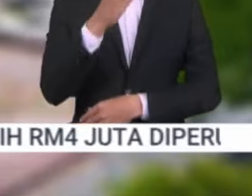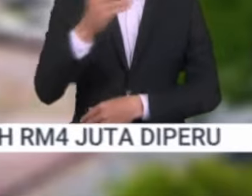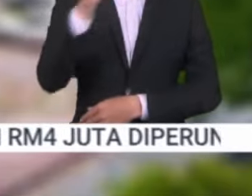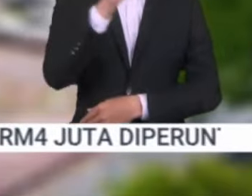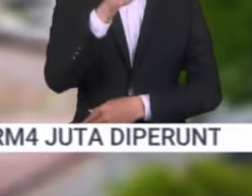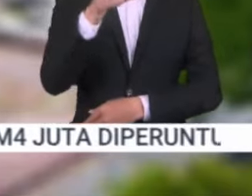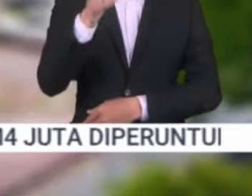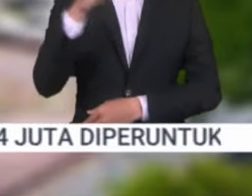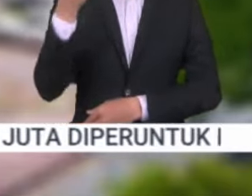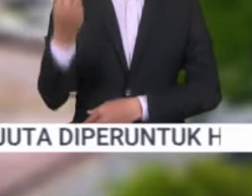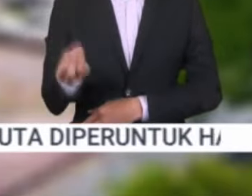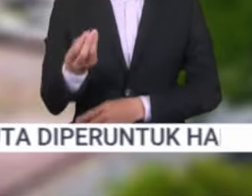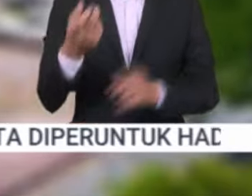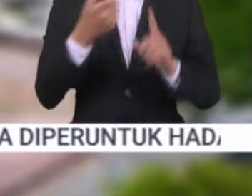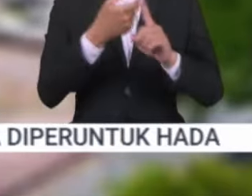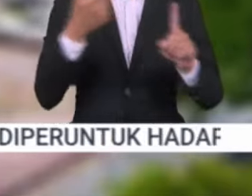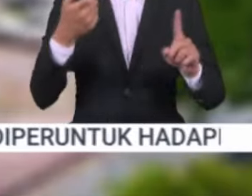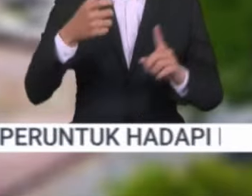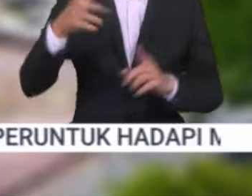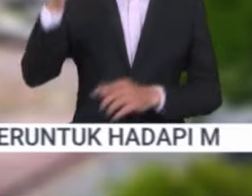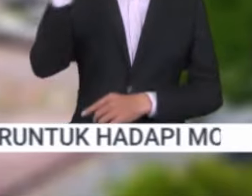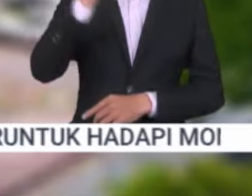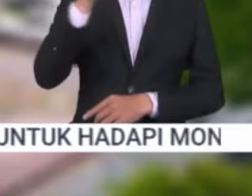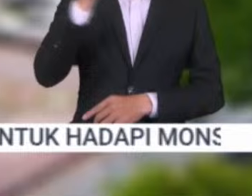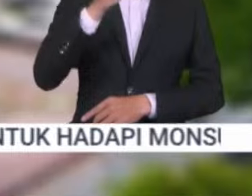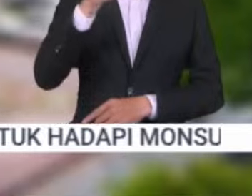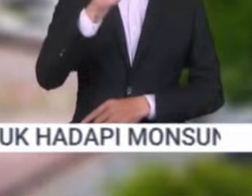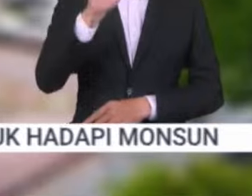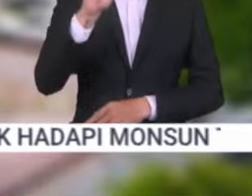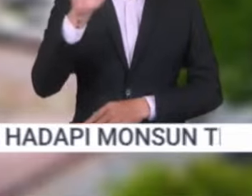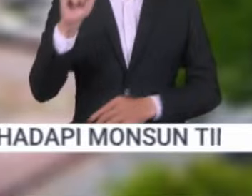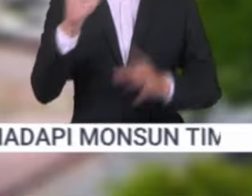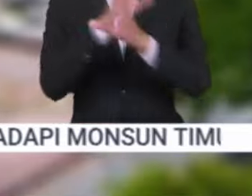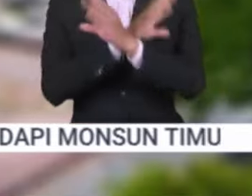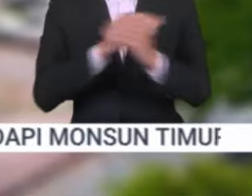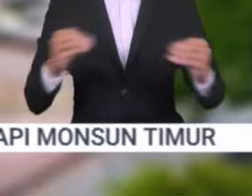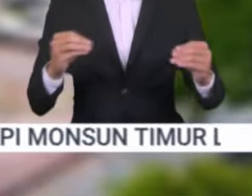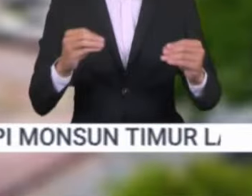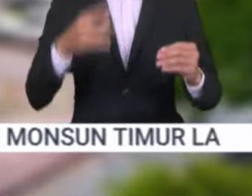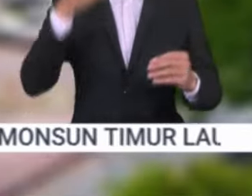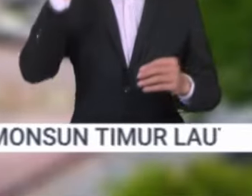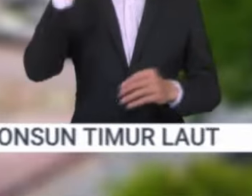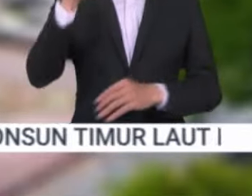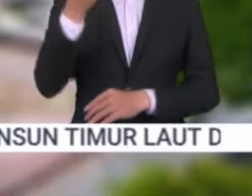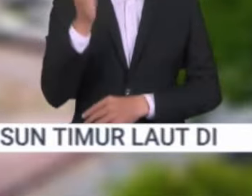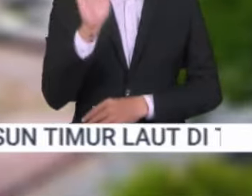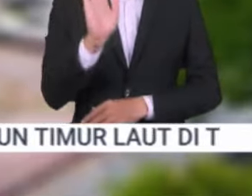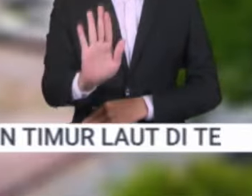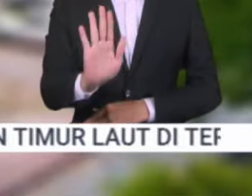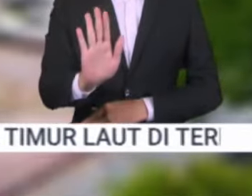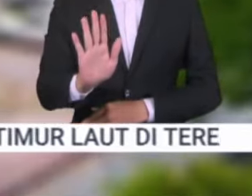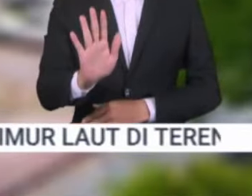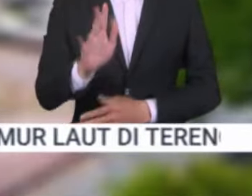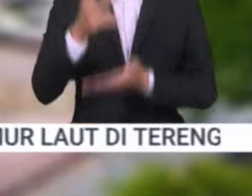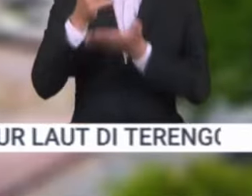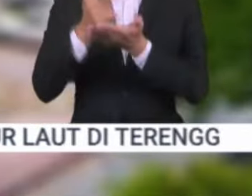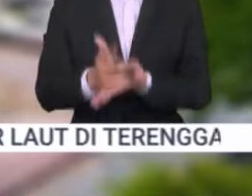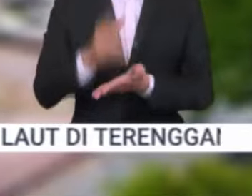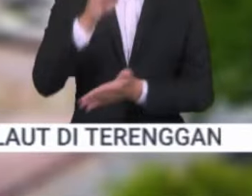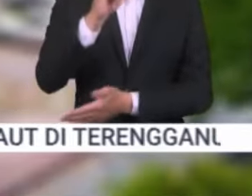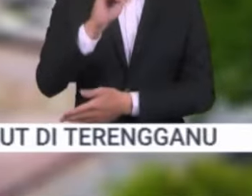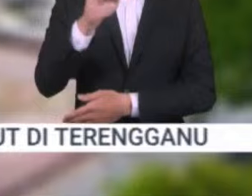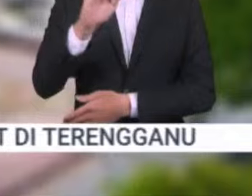agro madani oleh Lembaga Pemasaran Pertanian Persekutuan Farma Sarawak pada program Madani Rakyat di tapak letak kereta Boulevard